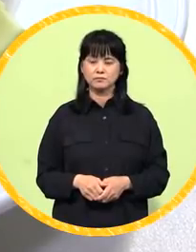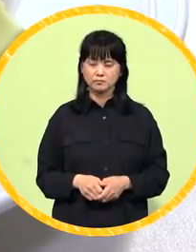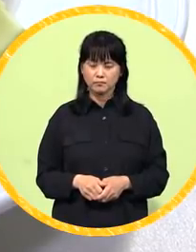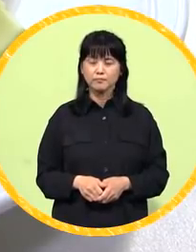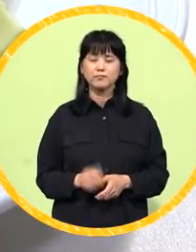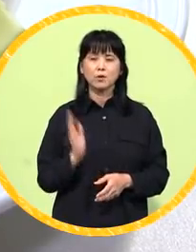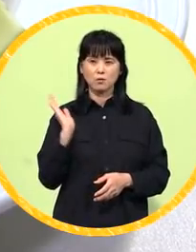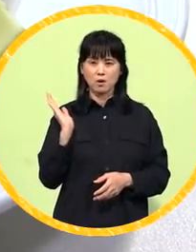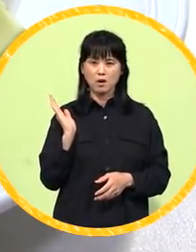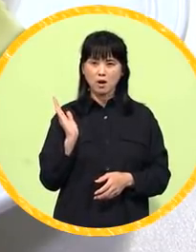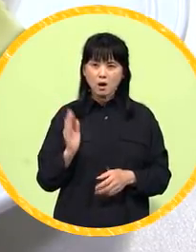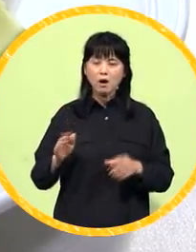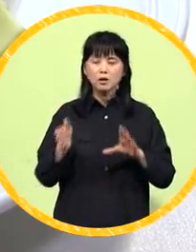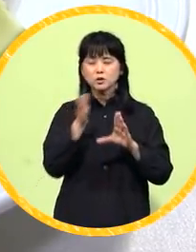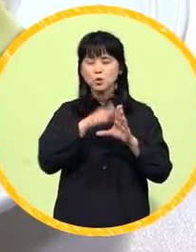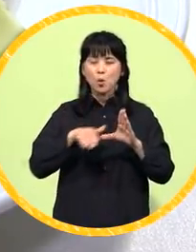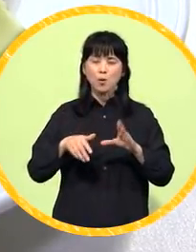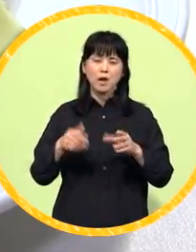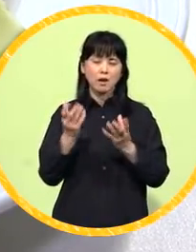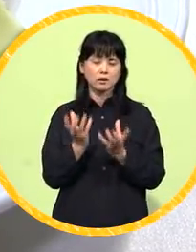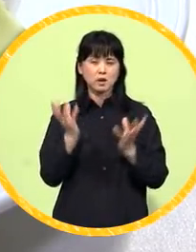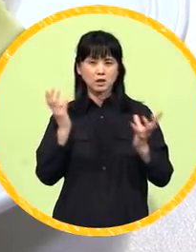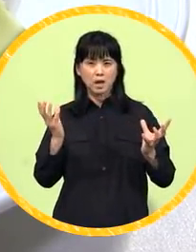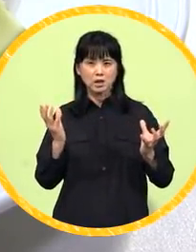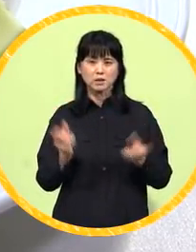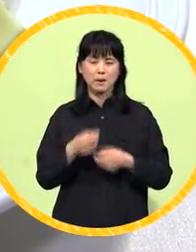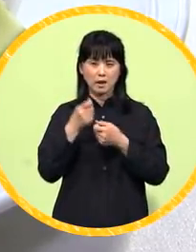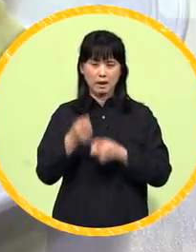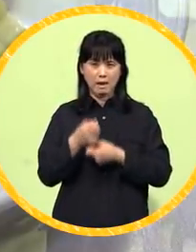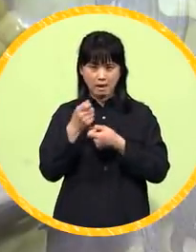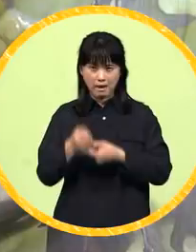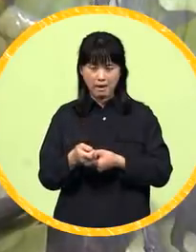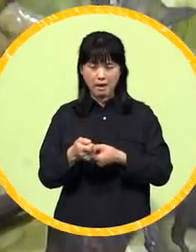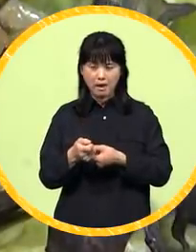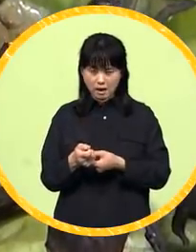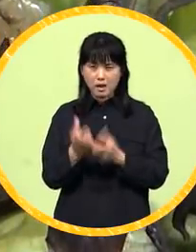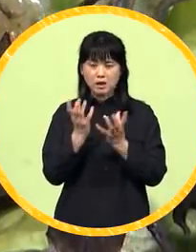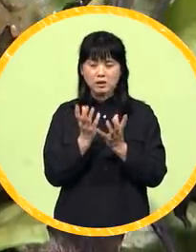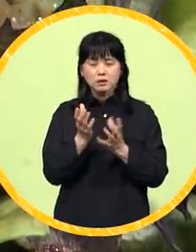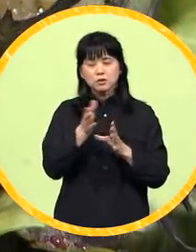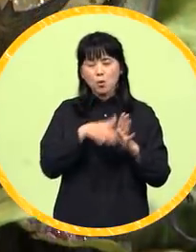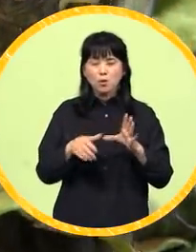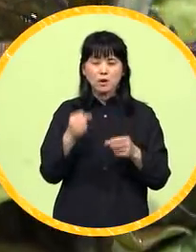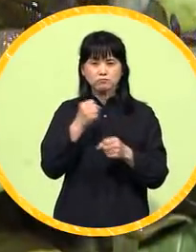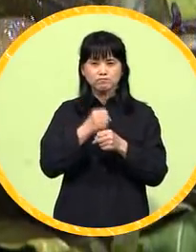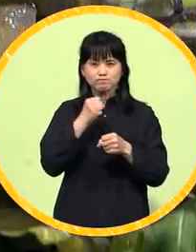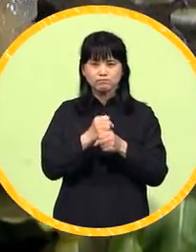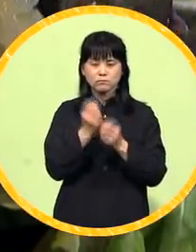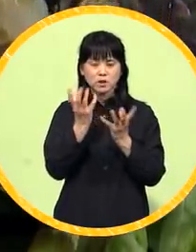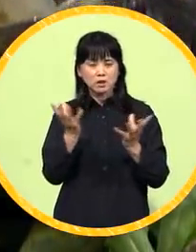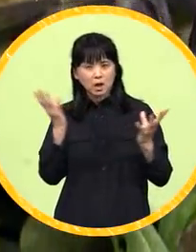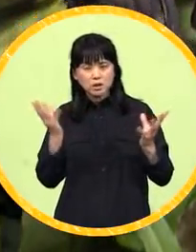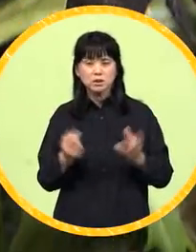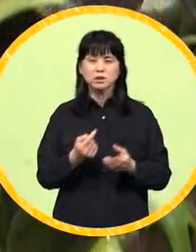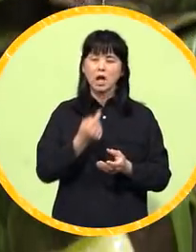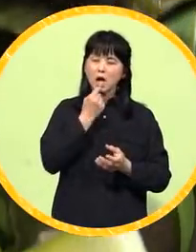そして前菜は湘南の野菜畑湘南育ちのこだわりの野菜味の濃さと香りに